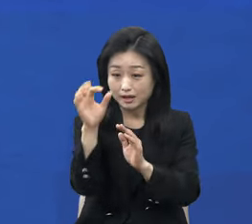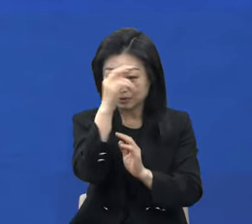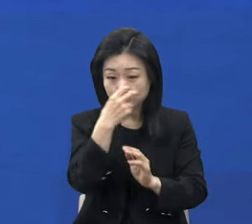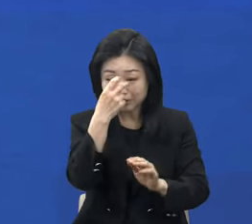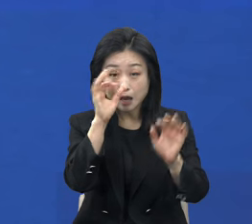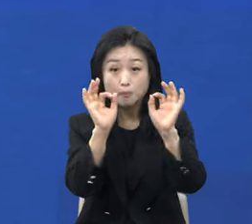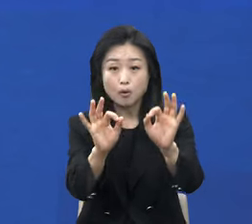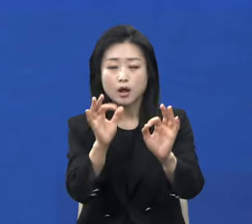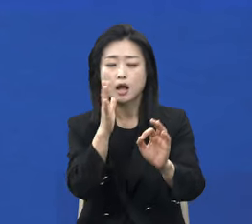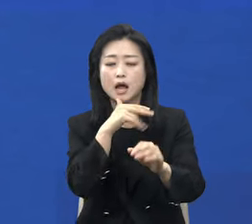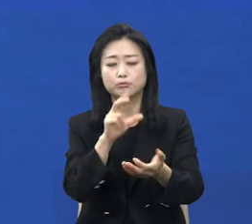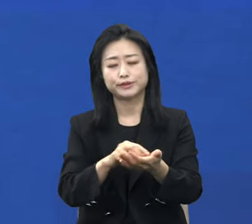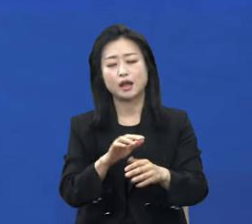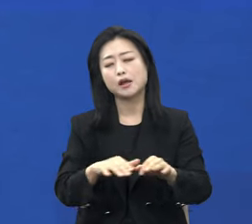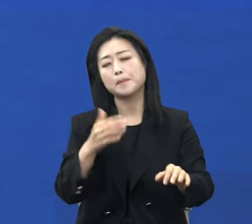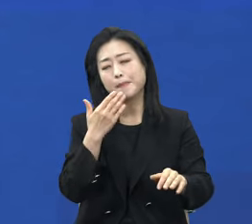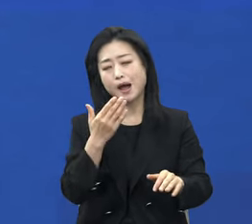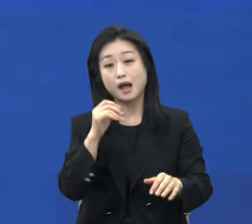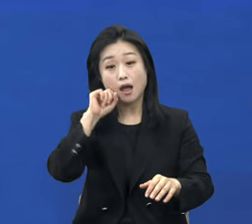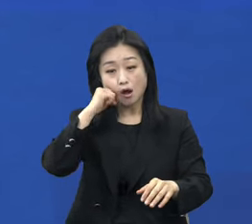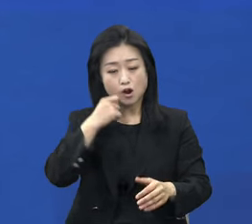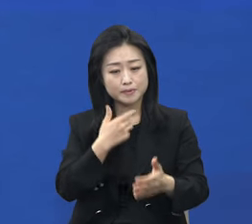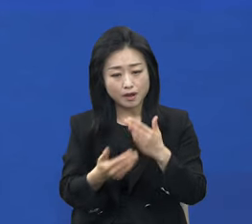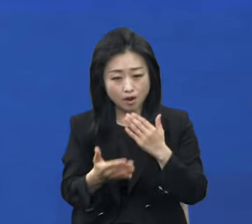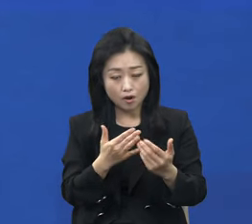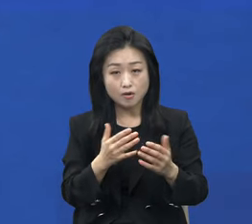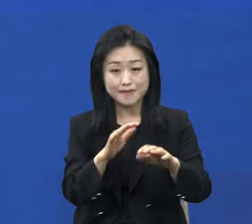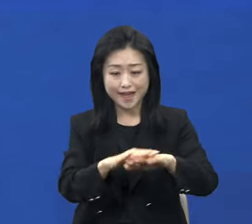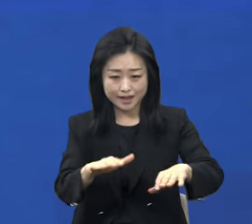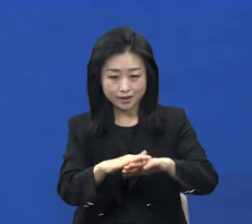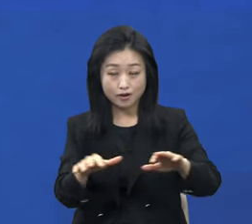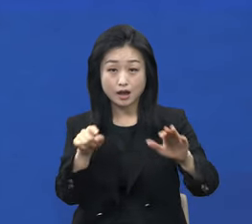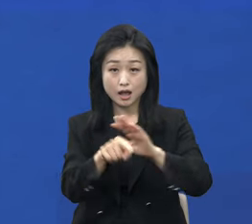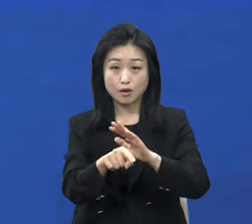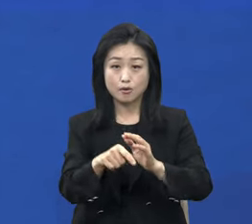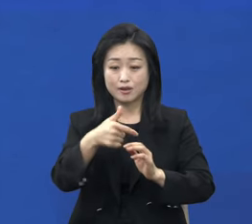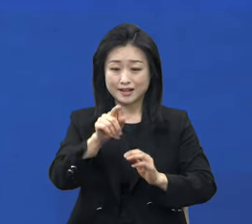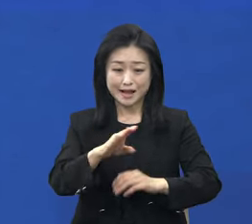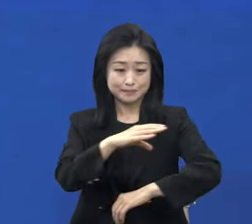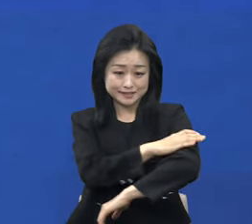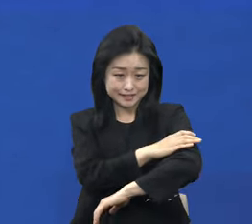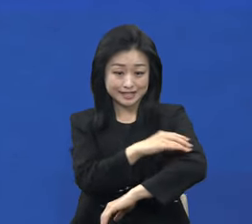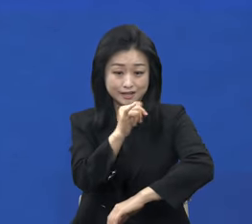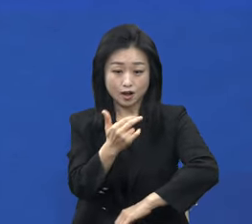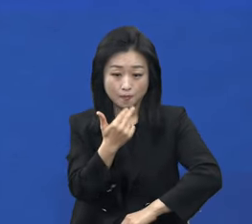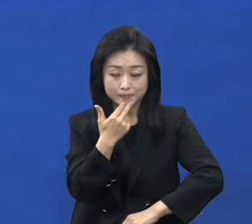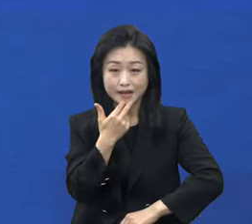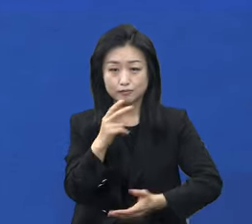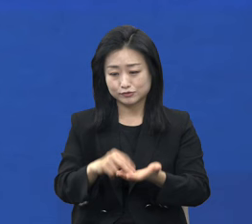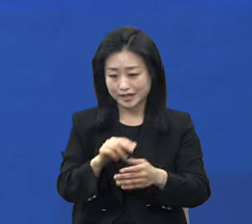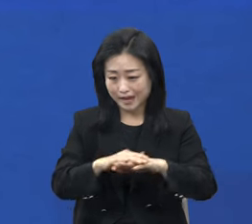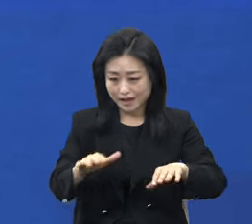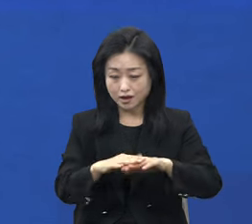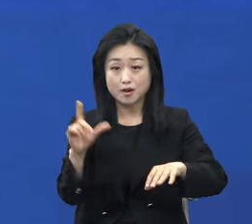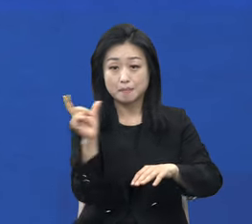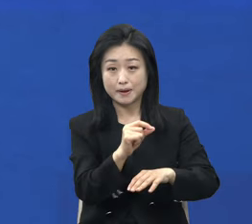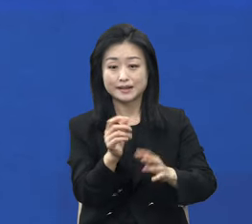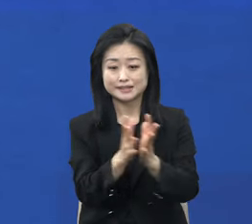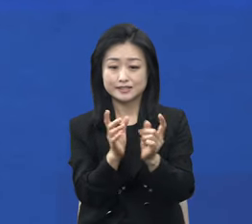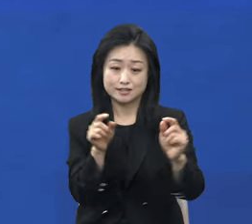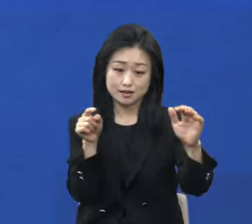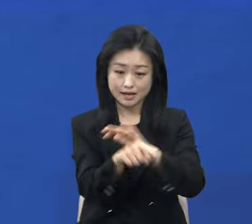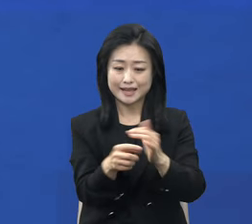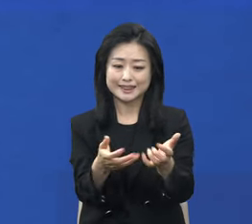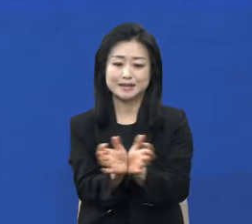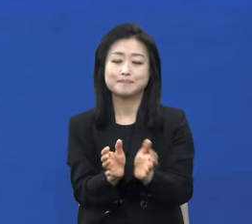통해서 민생의 어려움을 직접 해결하고 불공정거리나 갑질 문제를 신속하게 해결할 수 있는 현장